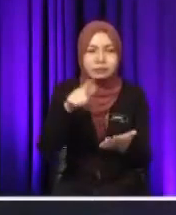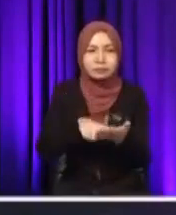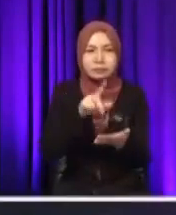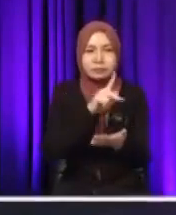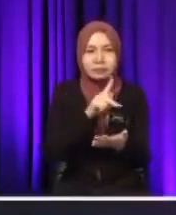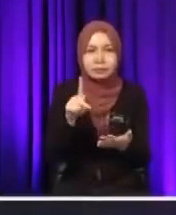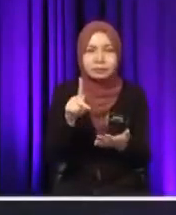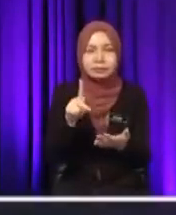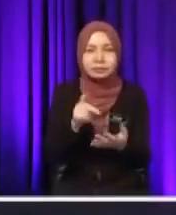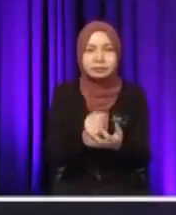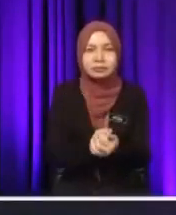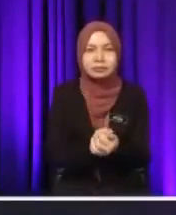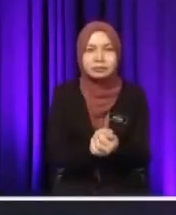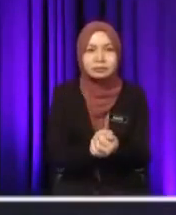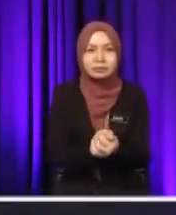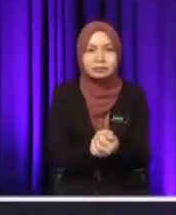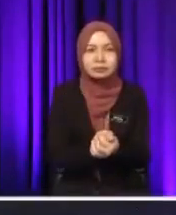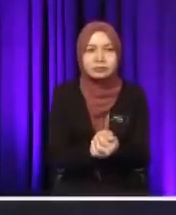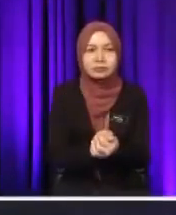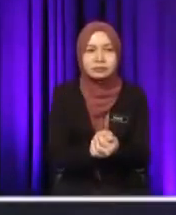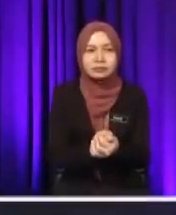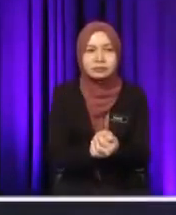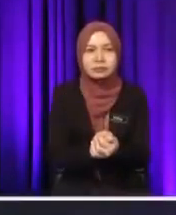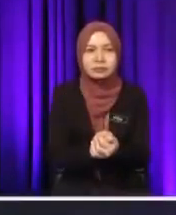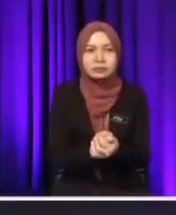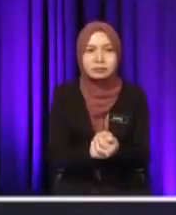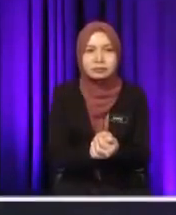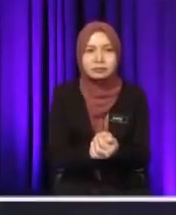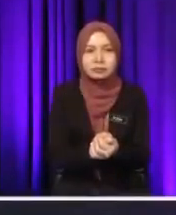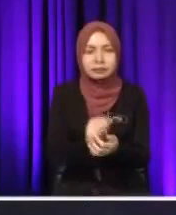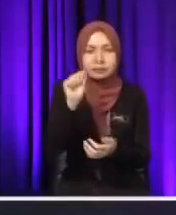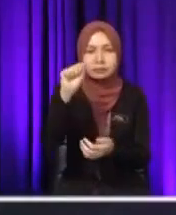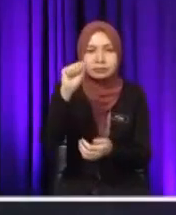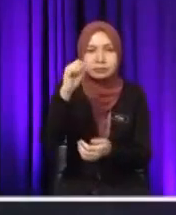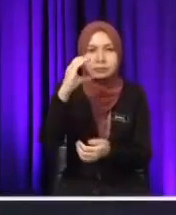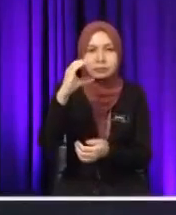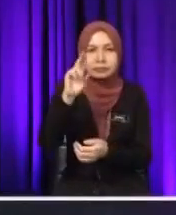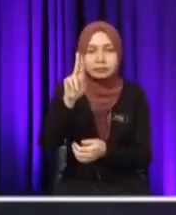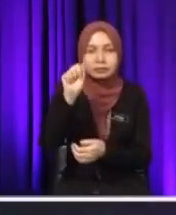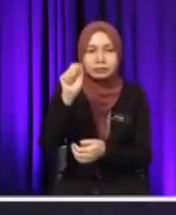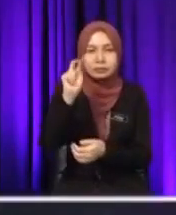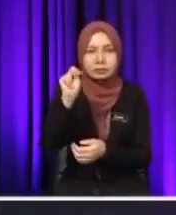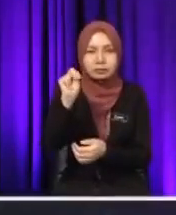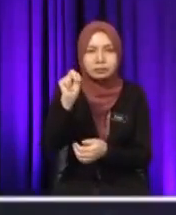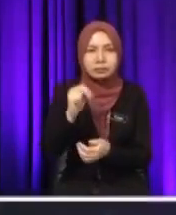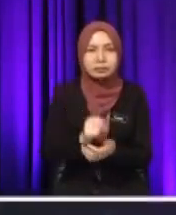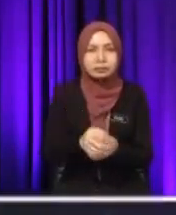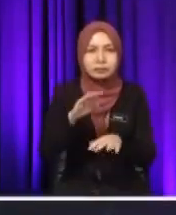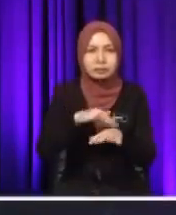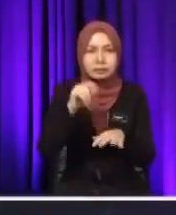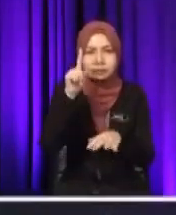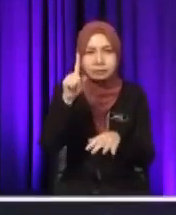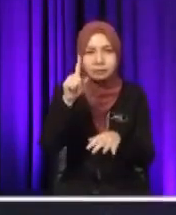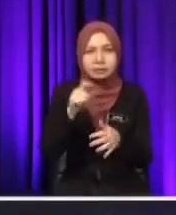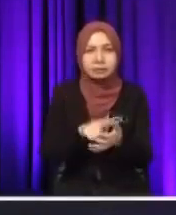Okey, acuan tu okey seperti inilah bila kita masukkan dia dalam acuan. So kita letak pada satu lapisan.